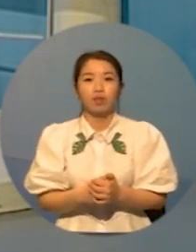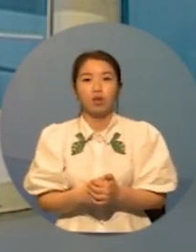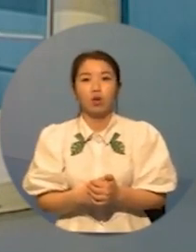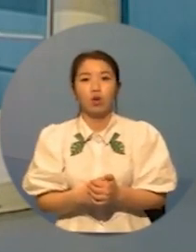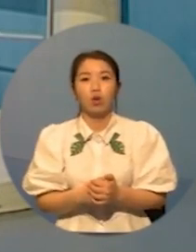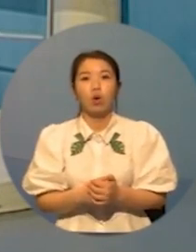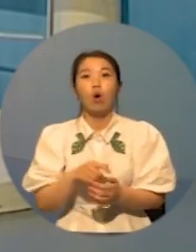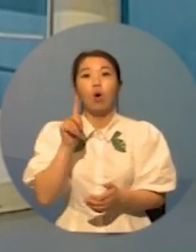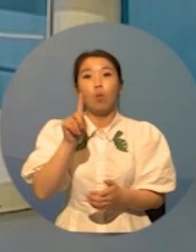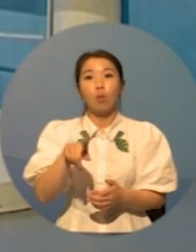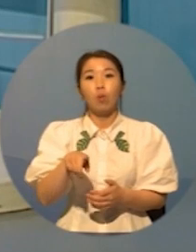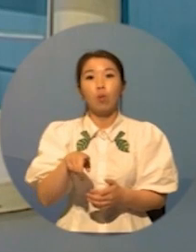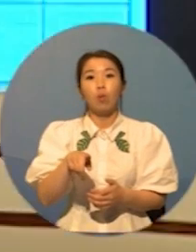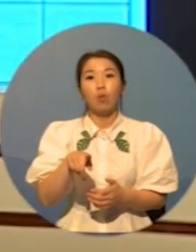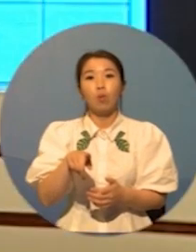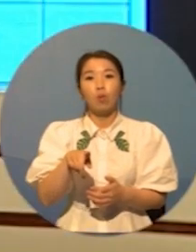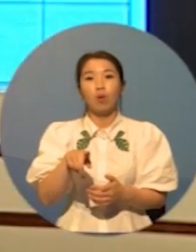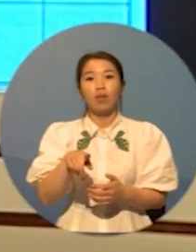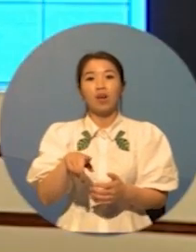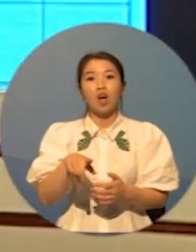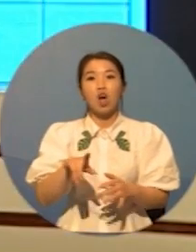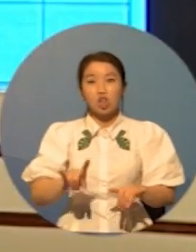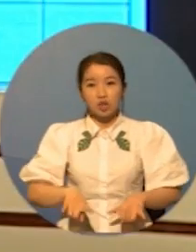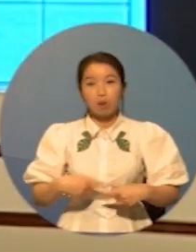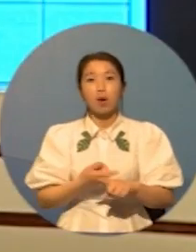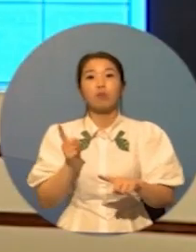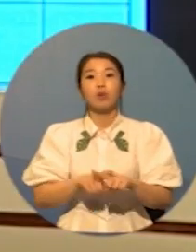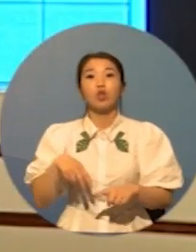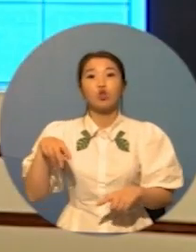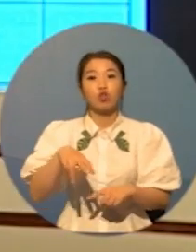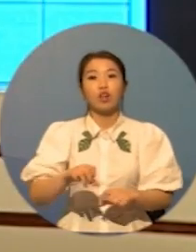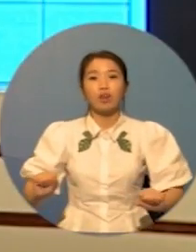Ол күрте шалбар менен жүргерліктен тоңа басылады.